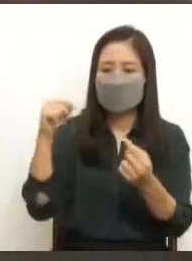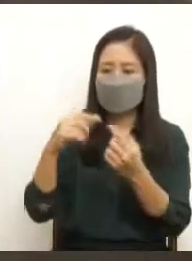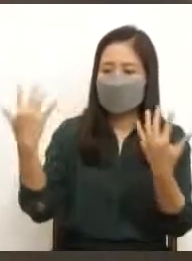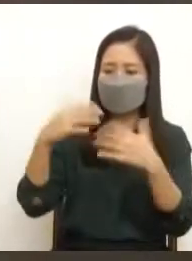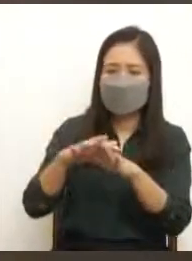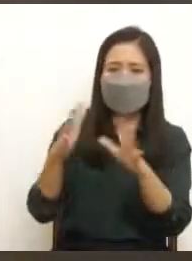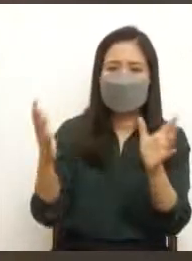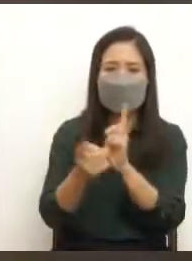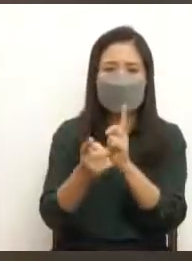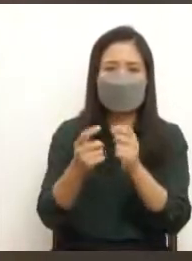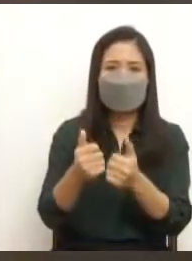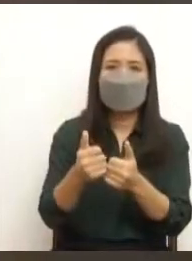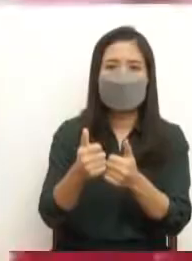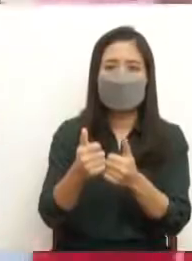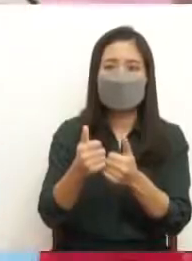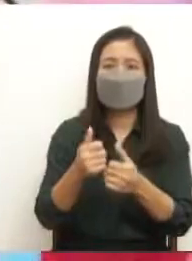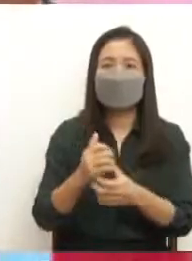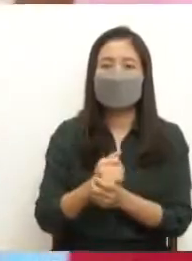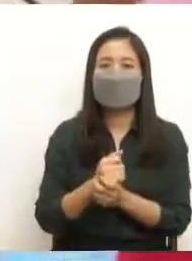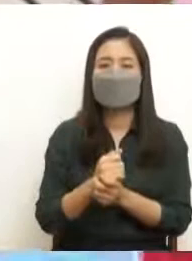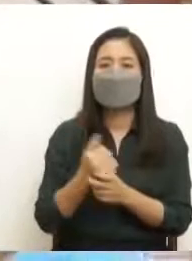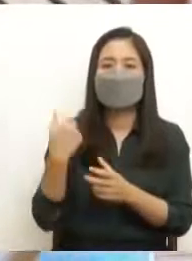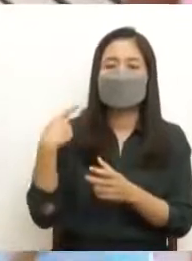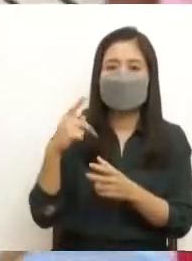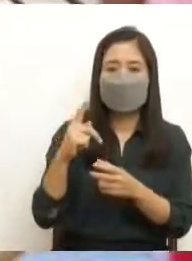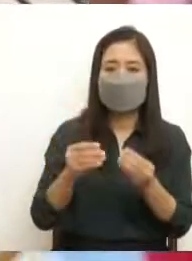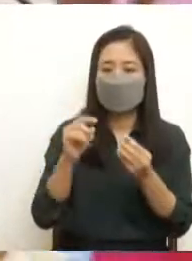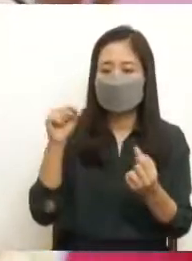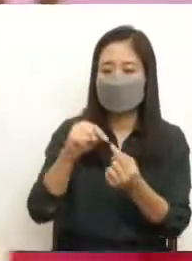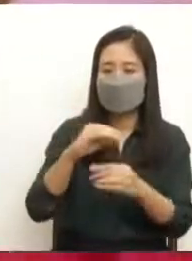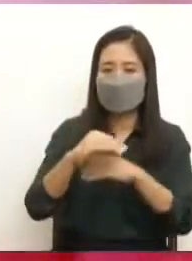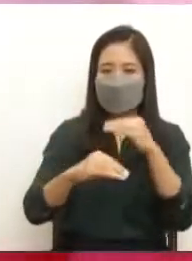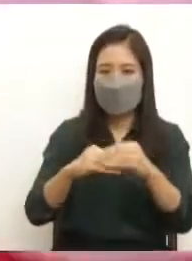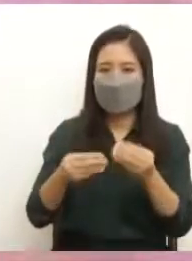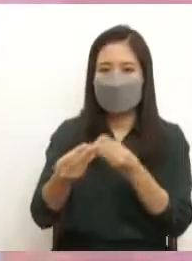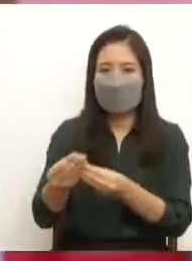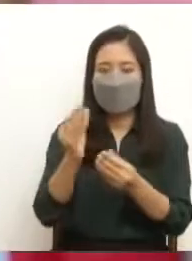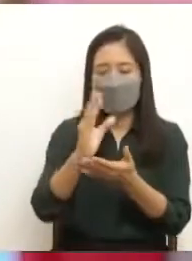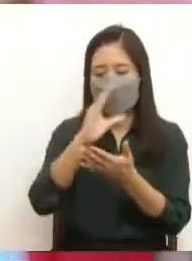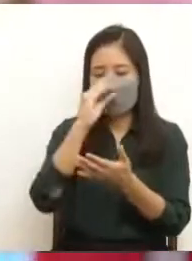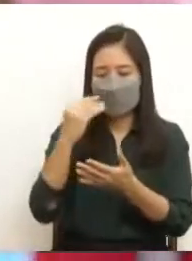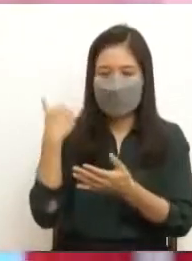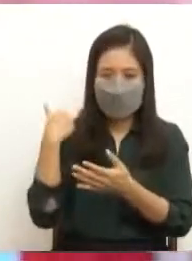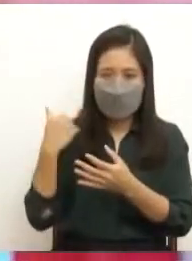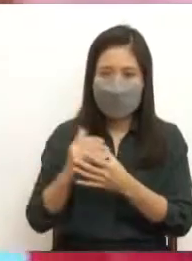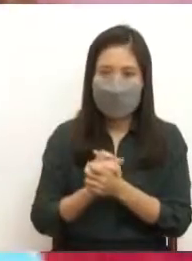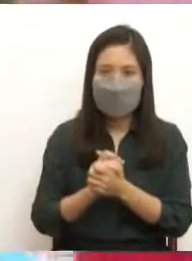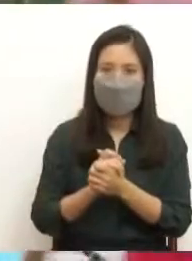าจะเป็นโครงการที่มีประโยชน์นะครับต่อการจัดการศึกษานะครับแล้วก็น่าจะเป็น